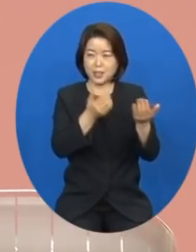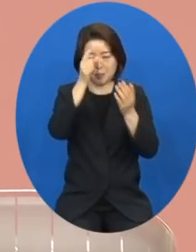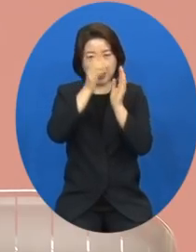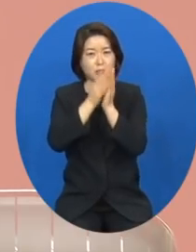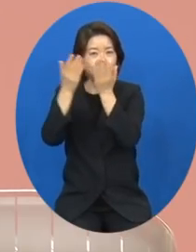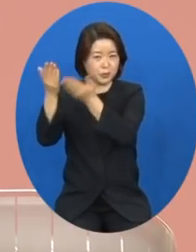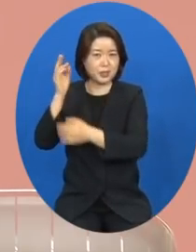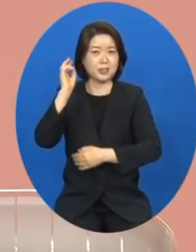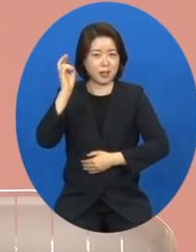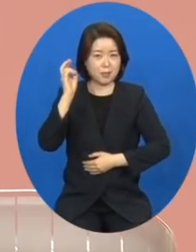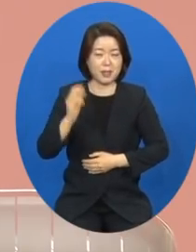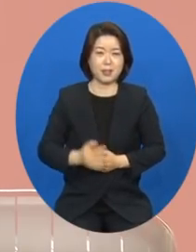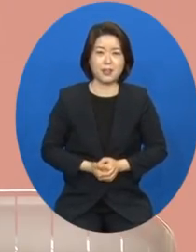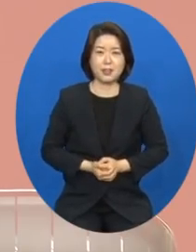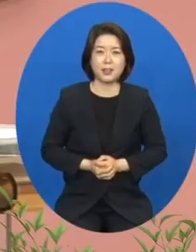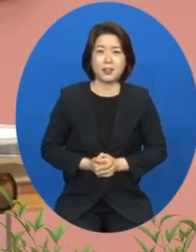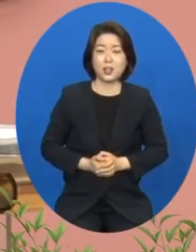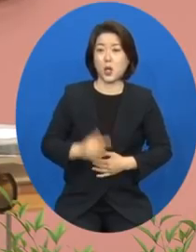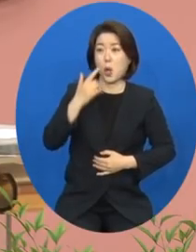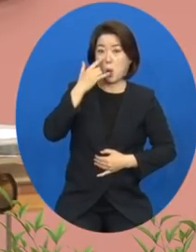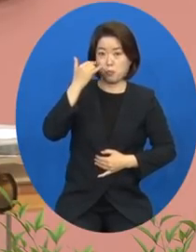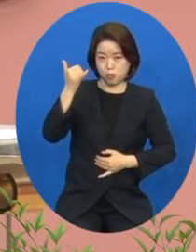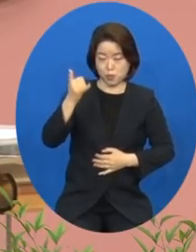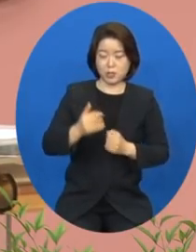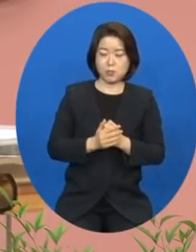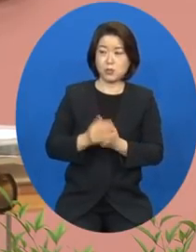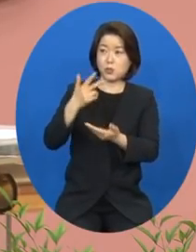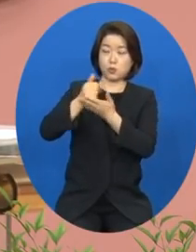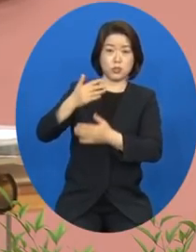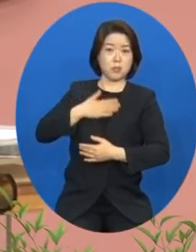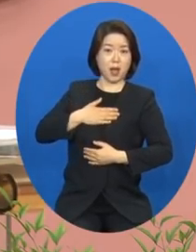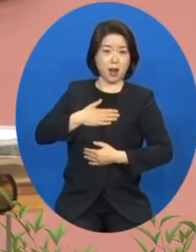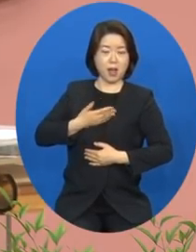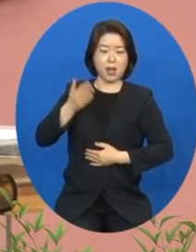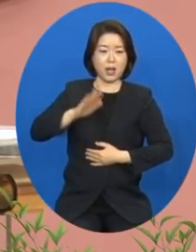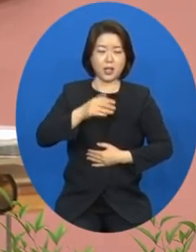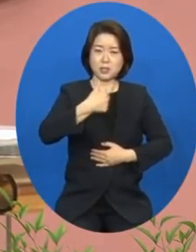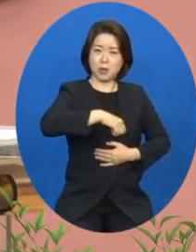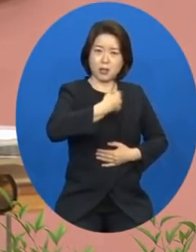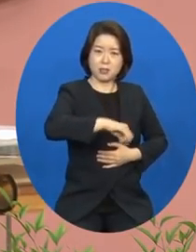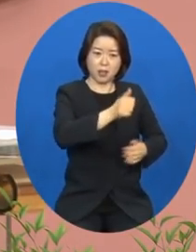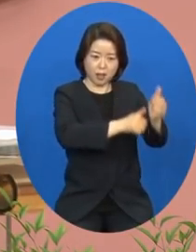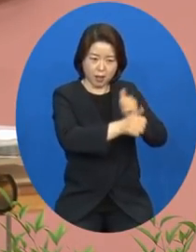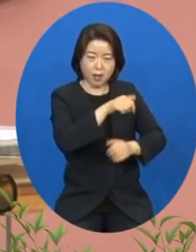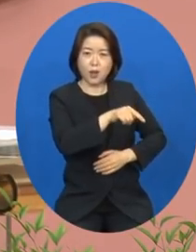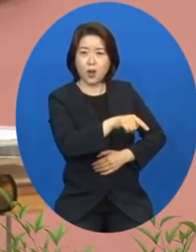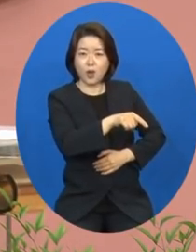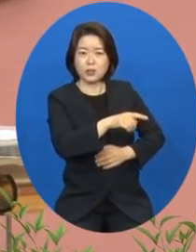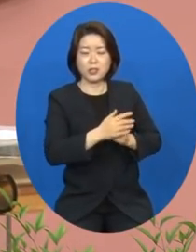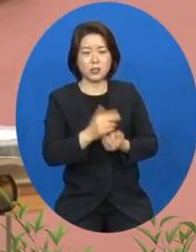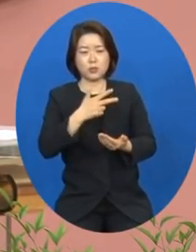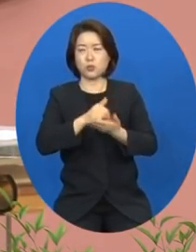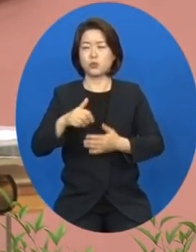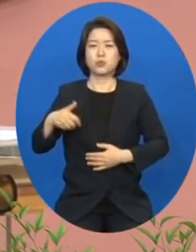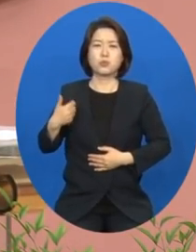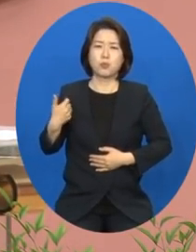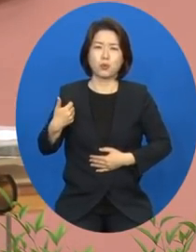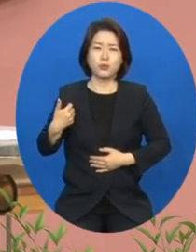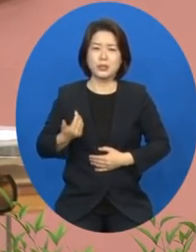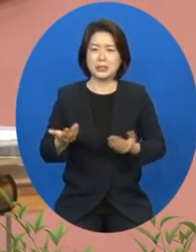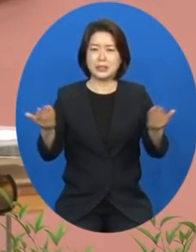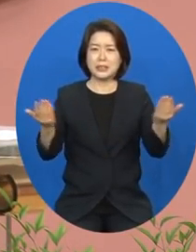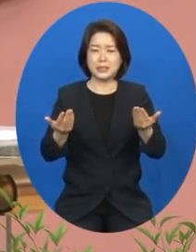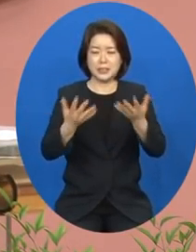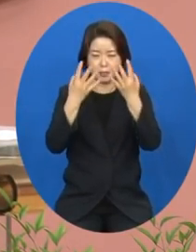생각합니다 부모님은 3 부모님은 주님은 알지만 그러나 자녀 세대는 아 주님을 알지 못하는 그런 일들이